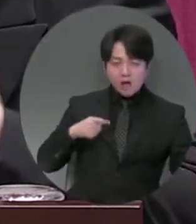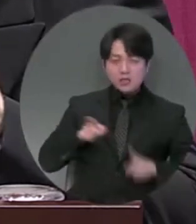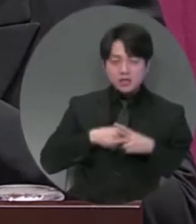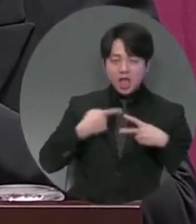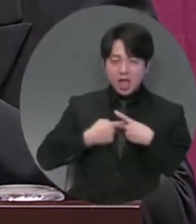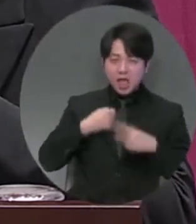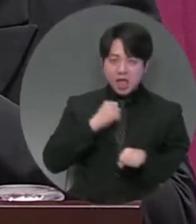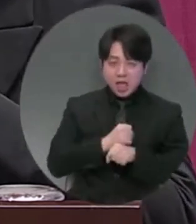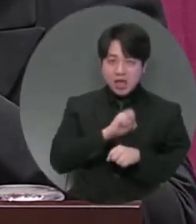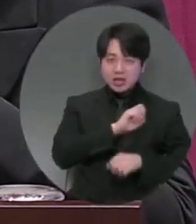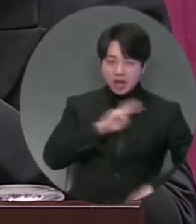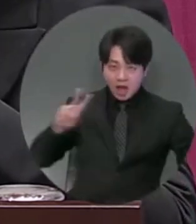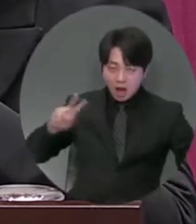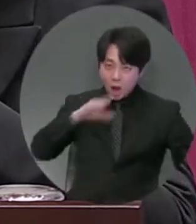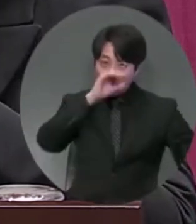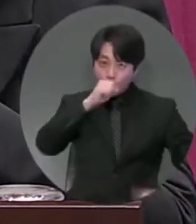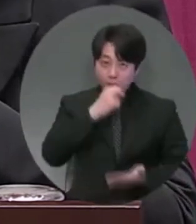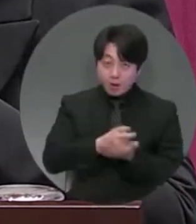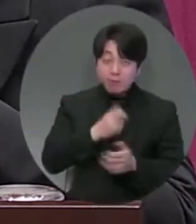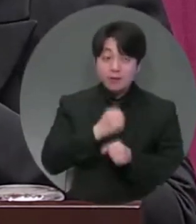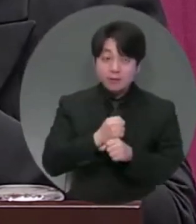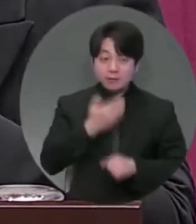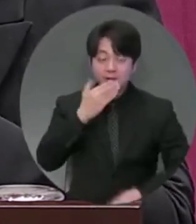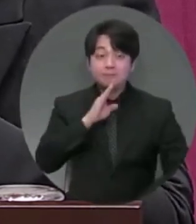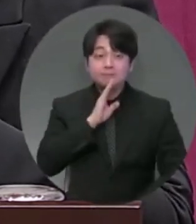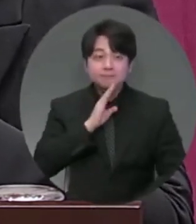마음이라는 거 좀 알아주셨으면 좋겠고요 보면